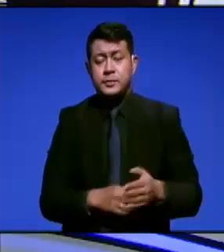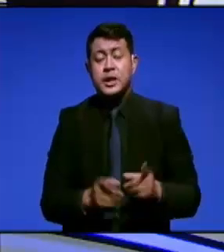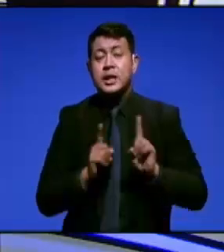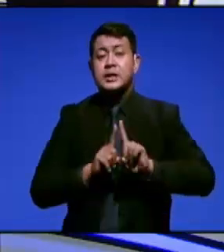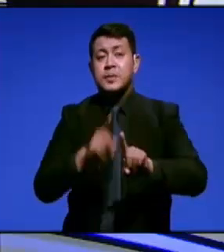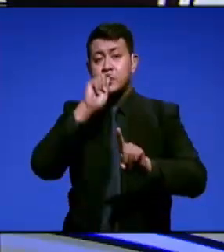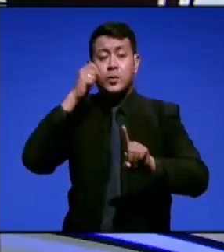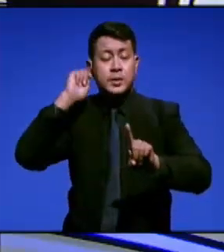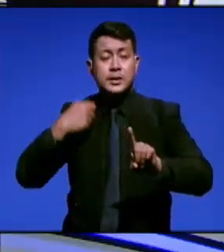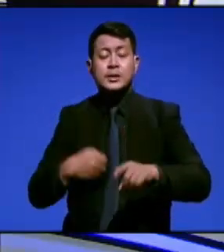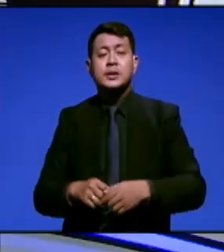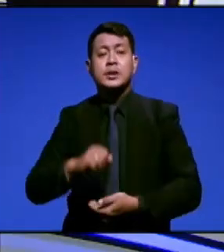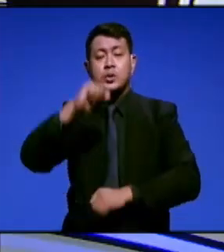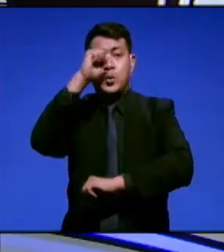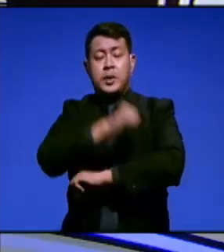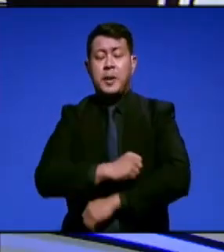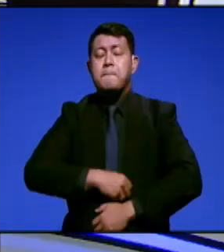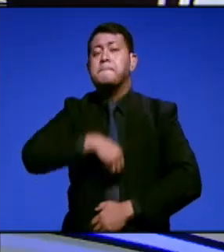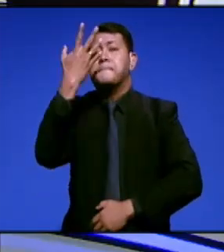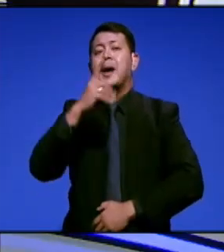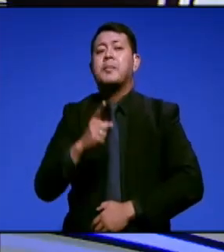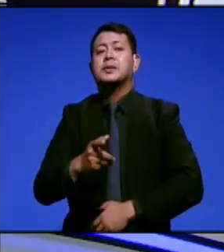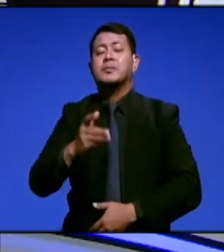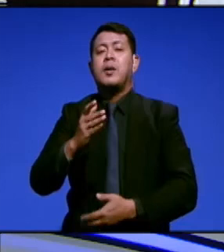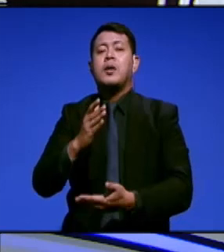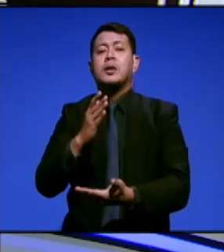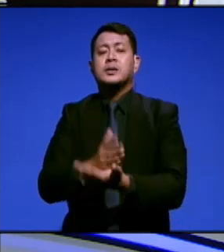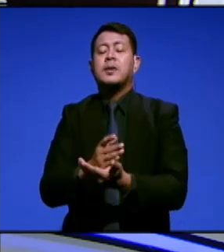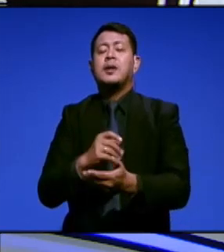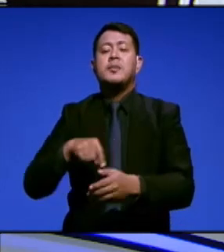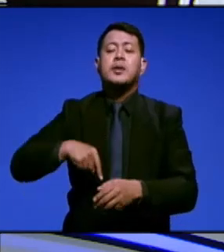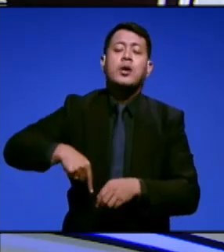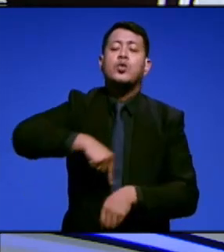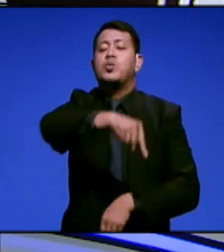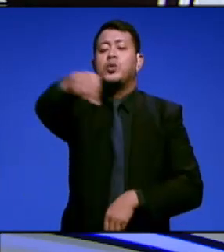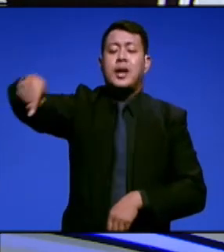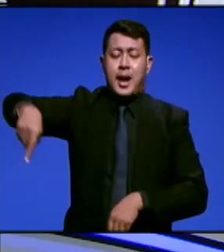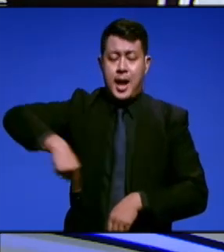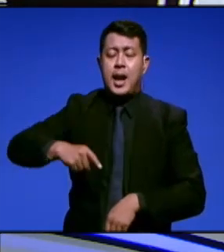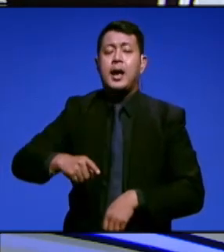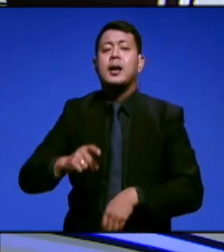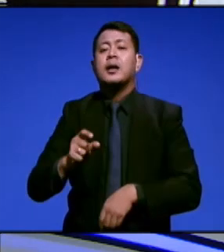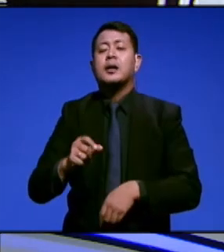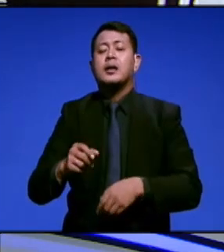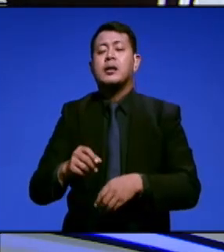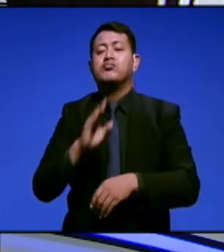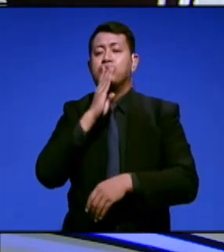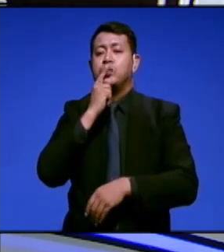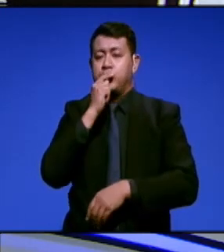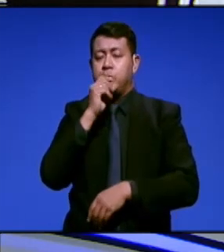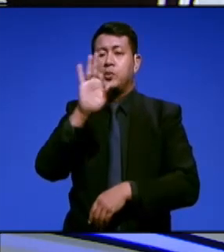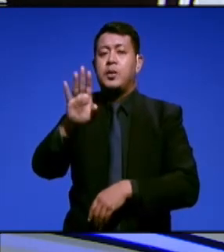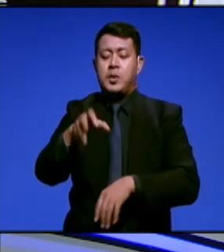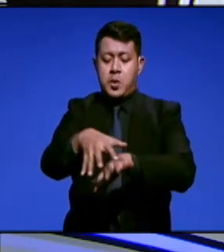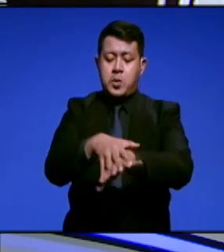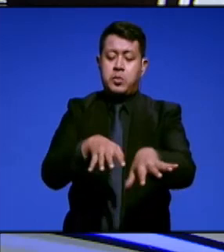Sepasang suami istri di Sumedang emosi saat diberhentikan dan diminta putar arah. Keduanya terjaring razia PSBB karena tidak memakai